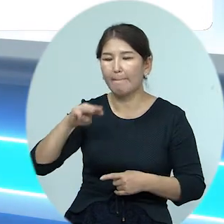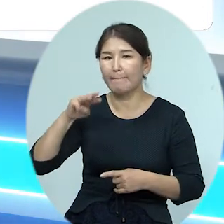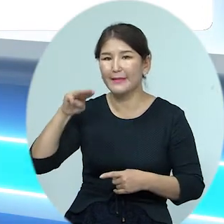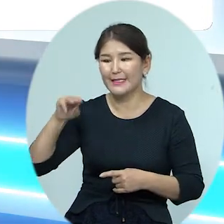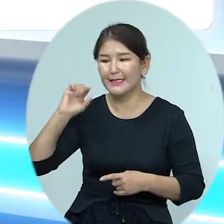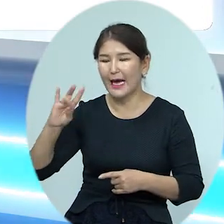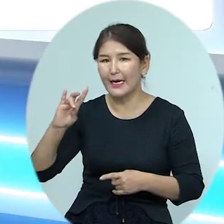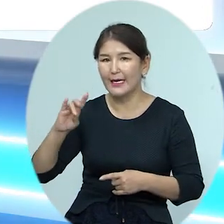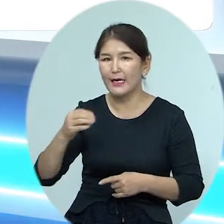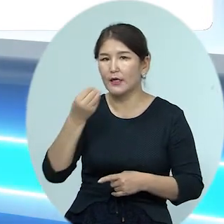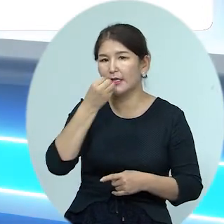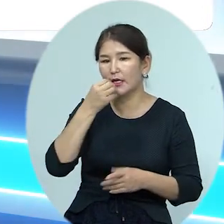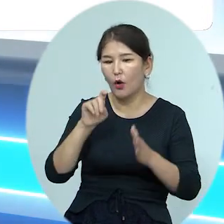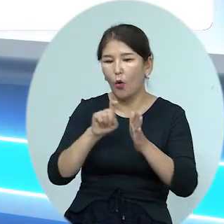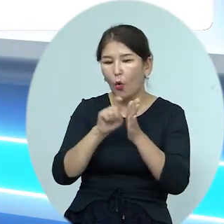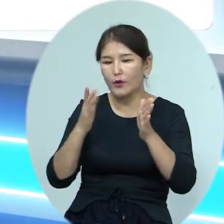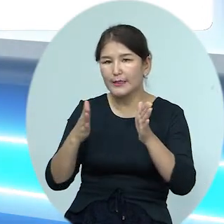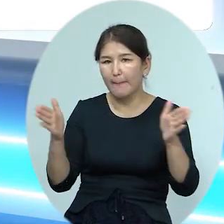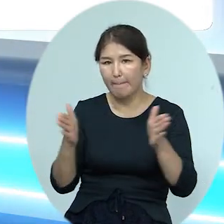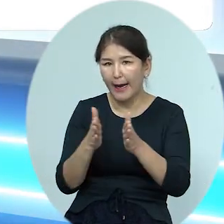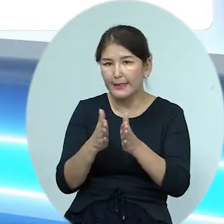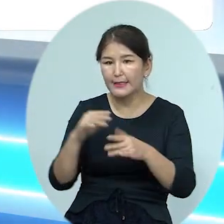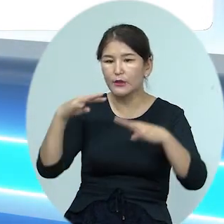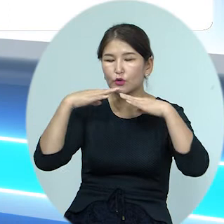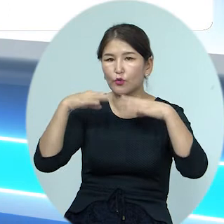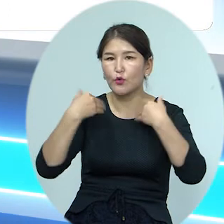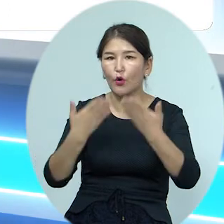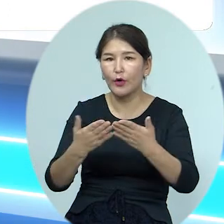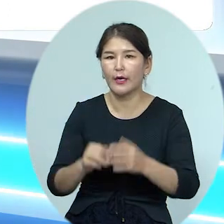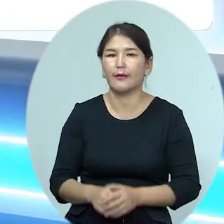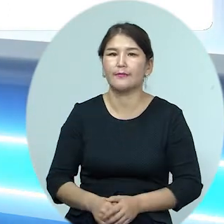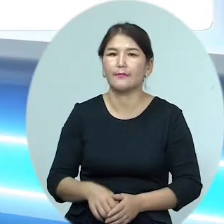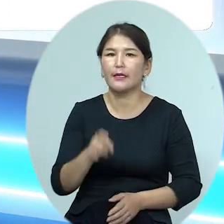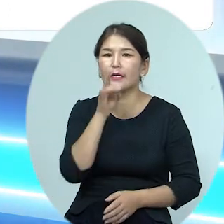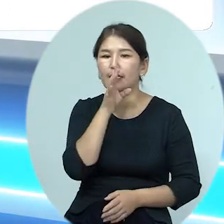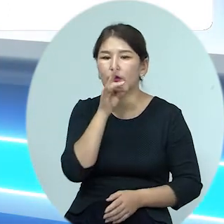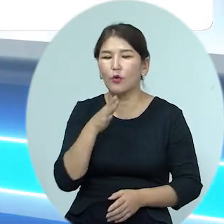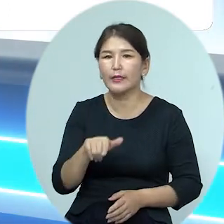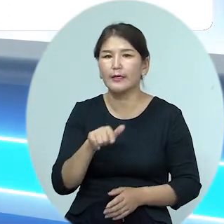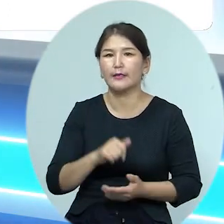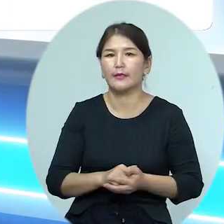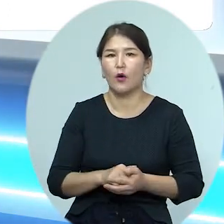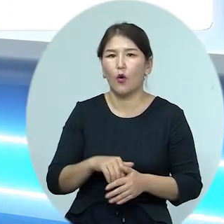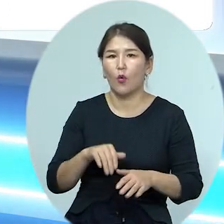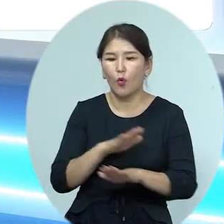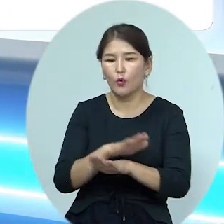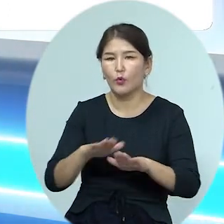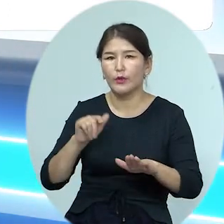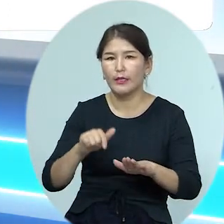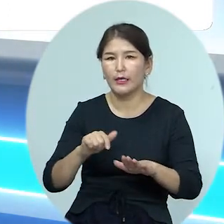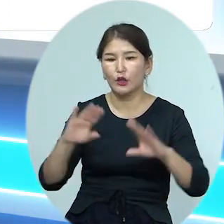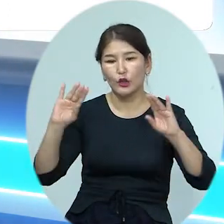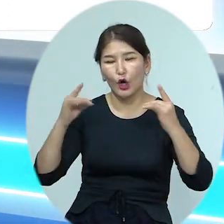байгаа хугацааг багасгах талаар зөвлөгөө өгье. За, үүний тулд хүүхдийг аль